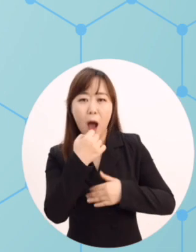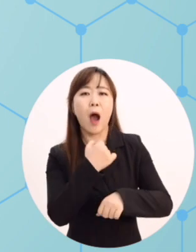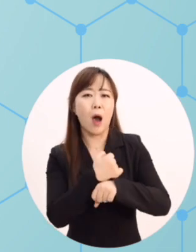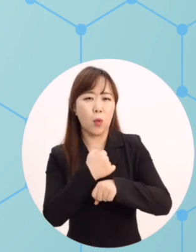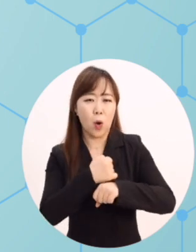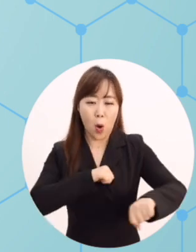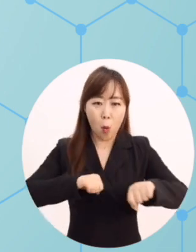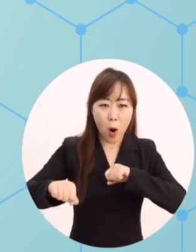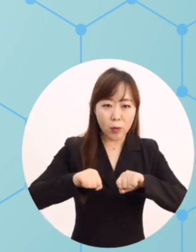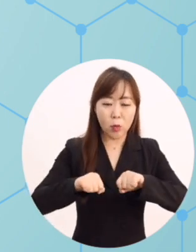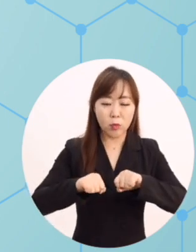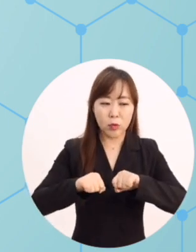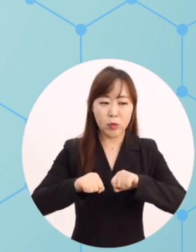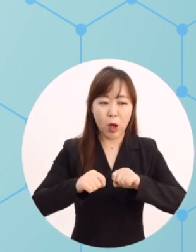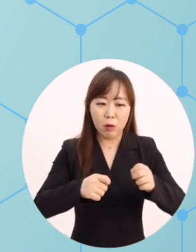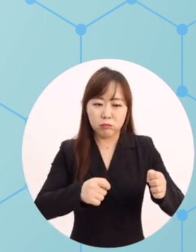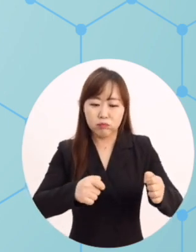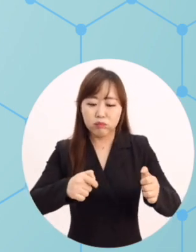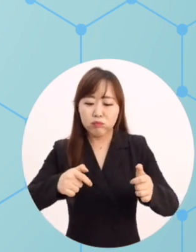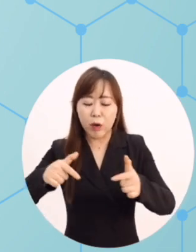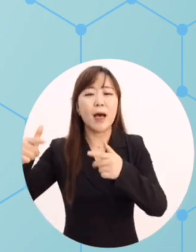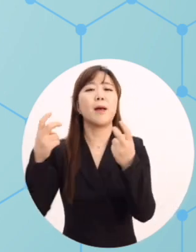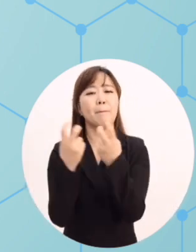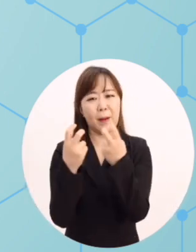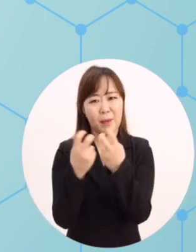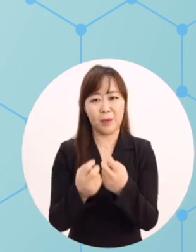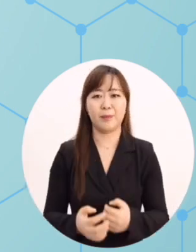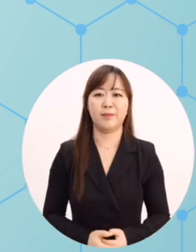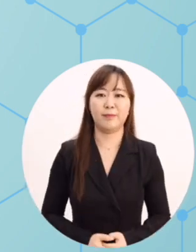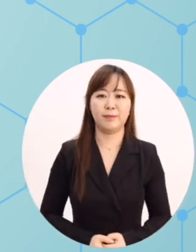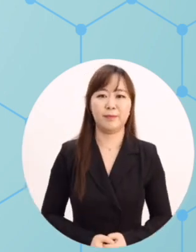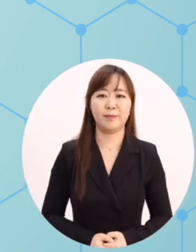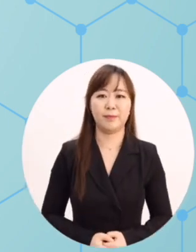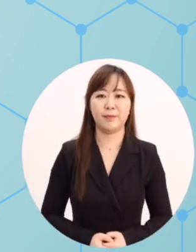활동 수준을 점진적으로 높일 수 있는 방법입니다.